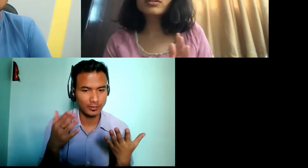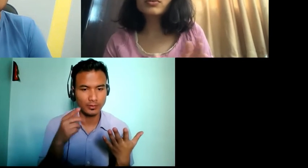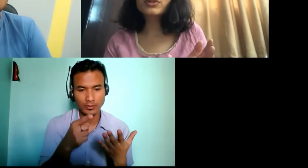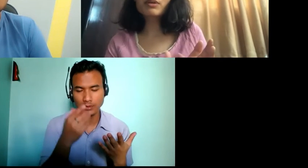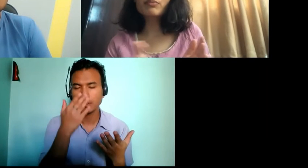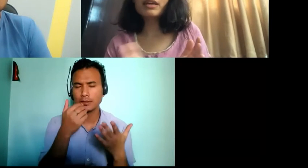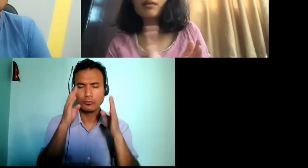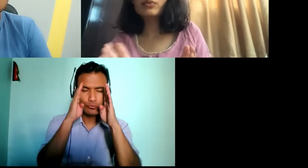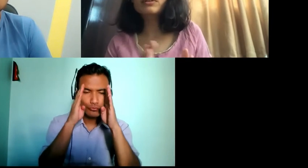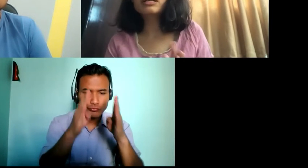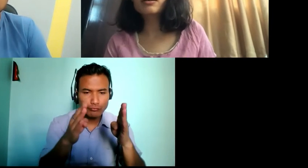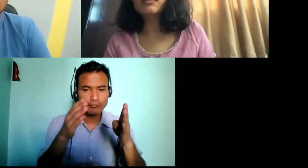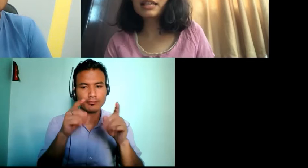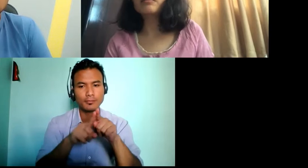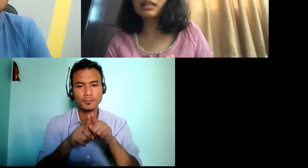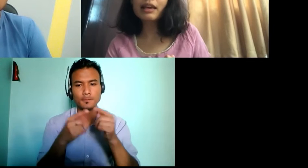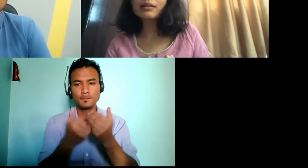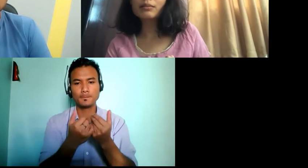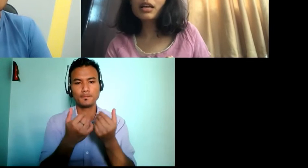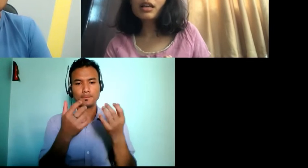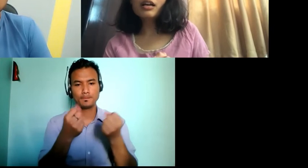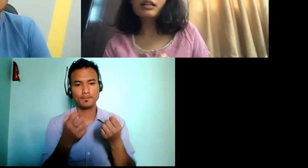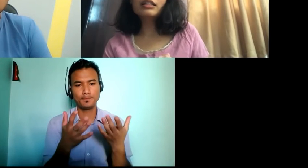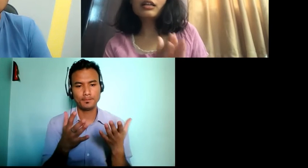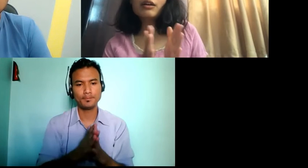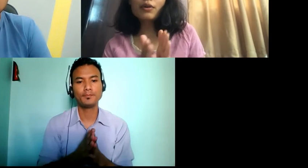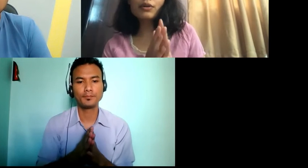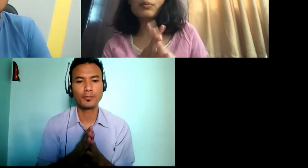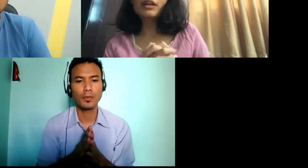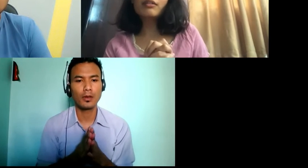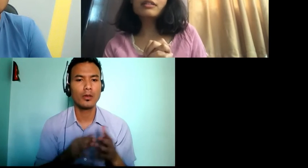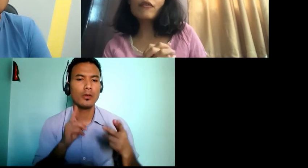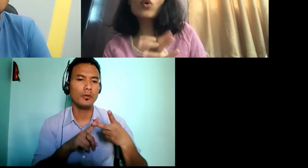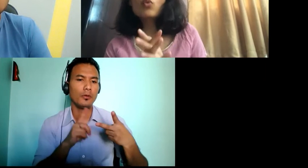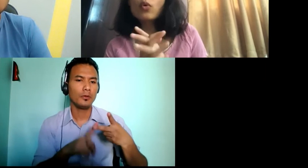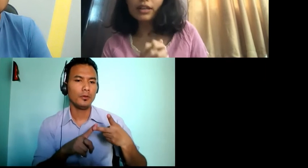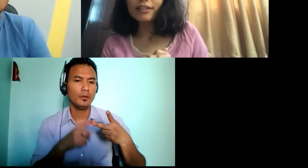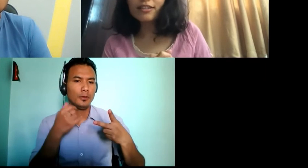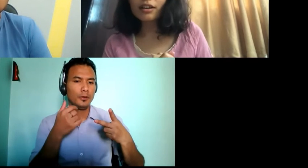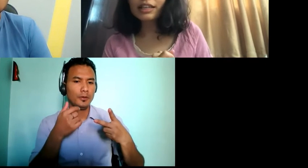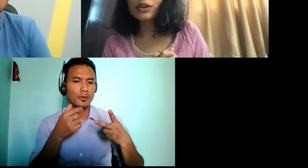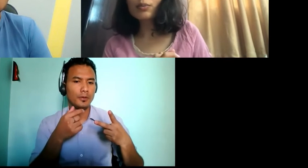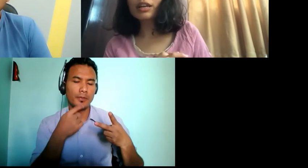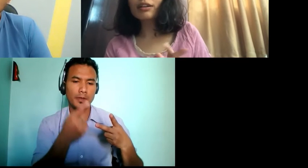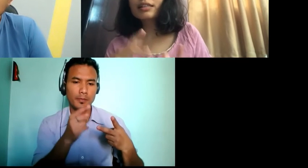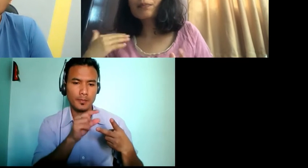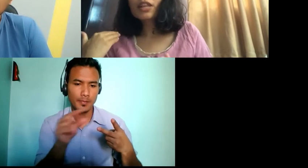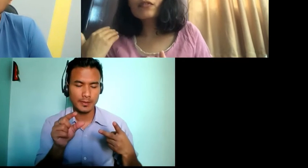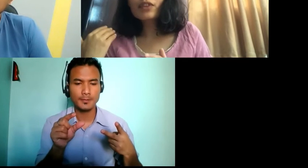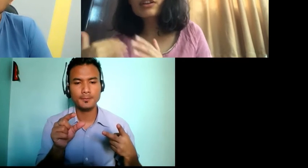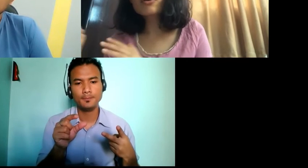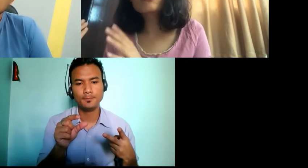र कन्सन्ट्रेसनमा पनि ह्याम्पर गरिरहेको चाहिँ हामीले देख्छौँ होइन. अनि अर्को भनेको चाहिँ फोमो भनेर छ होइन, यो भनेको